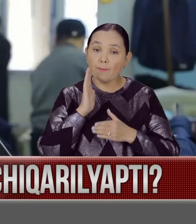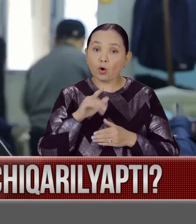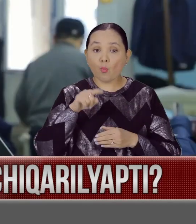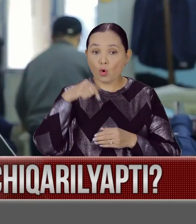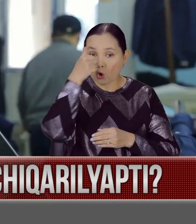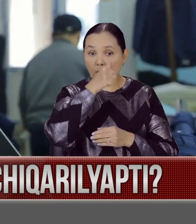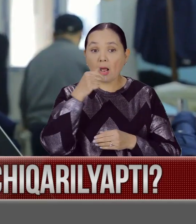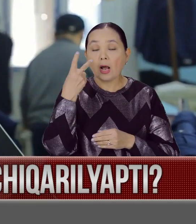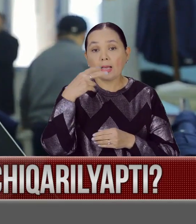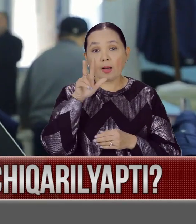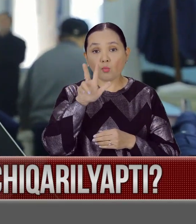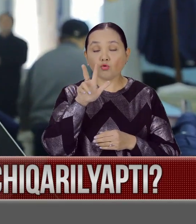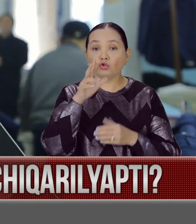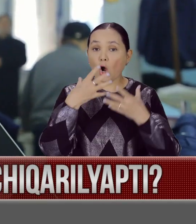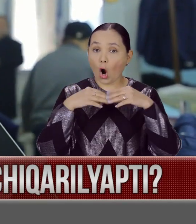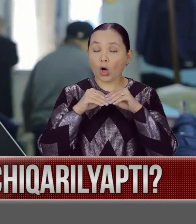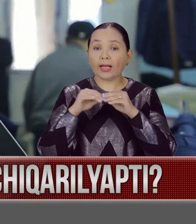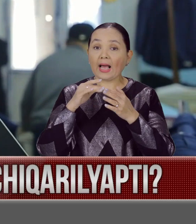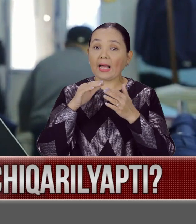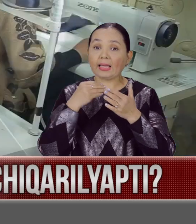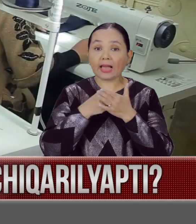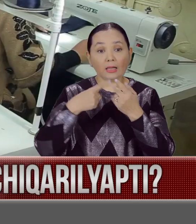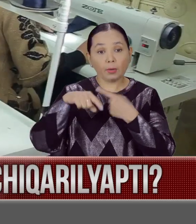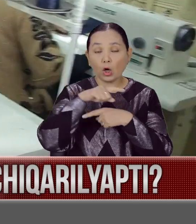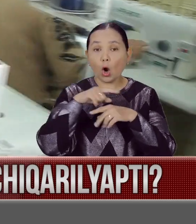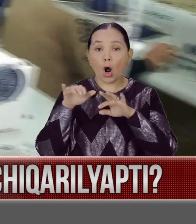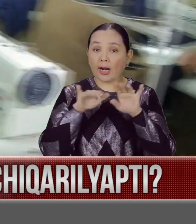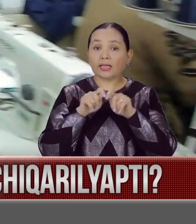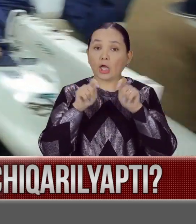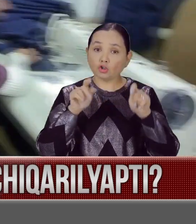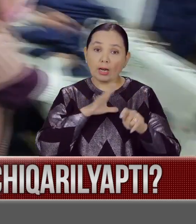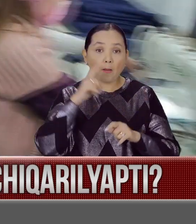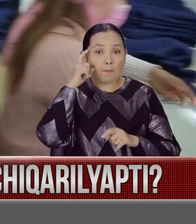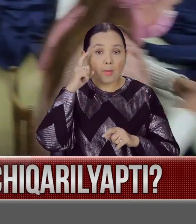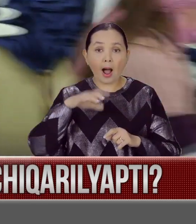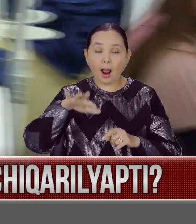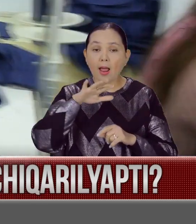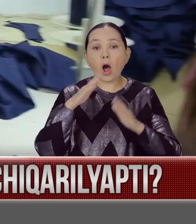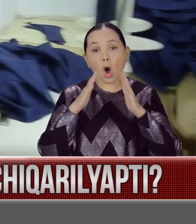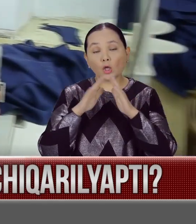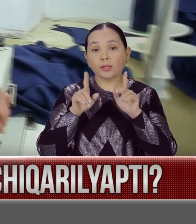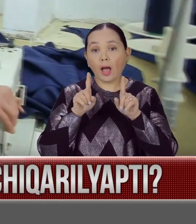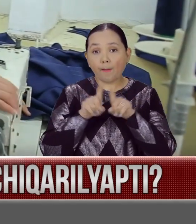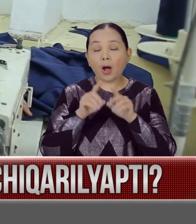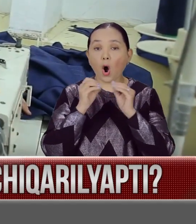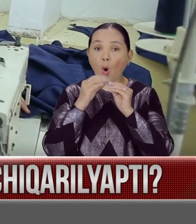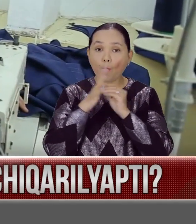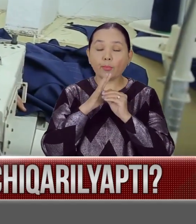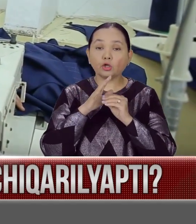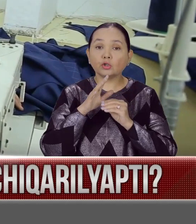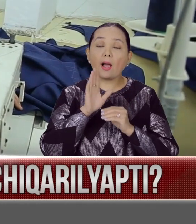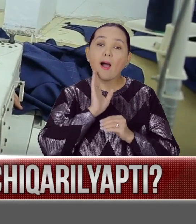bu yilda o'zida 23 nafar oilaviy tadbirkorlik subyektlari tashkil etildi mahallamizda. Ushbu xonadonda ham 15 nafar